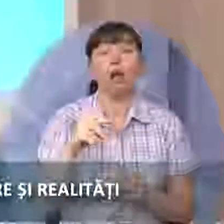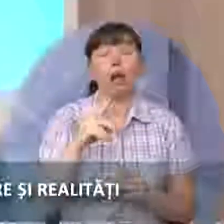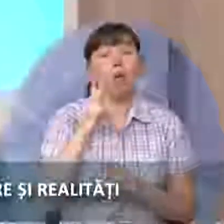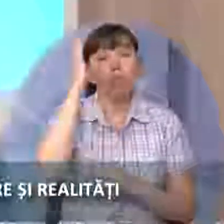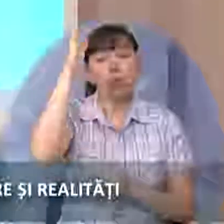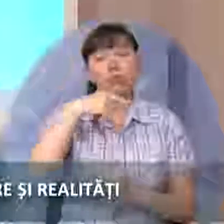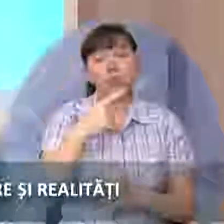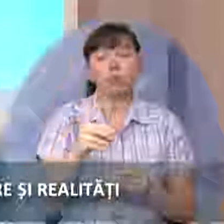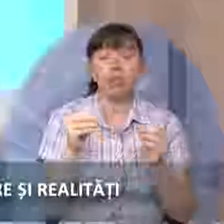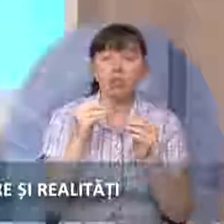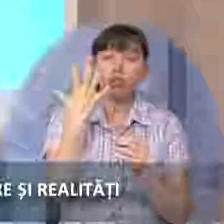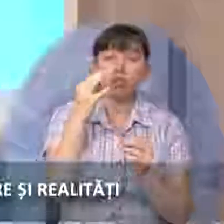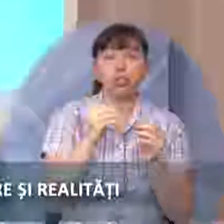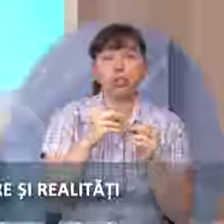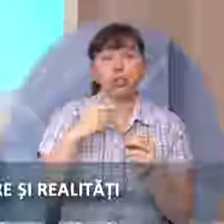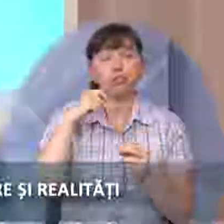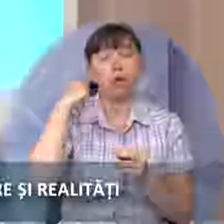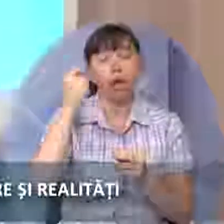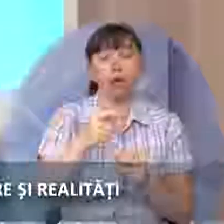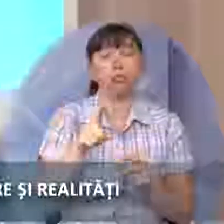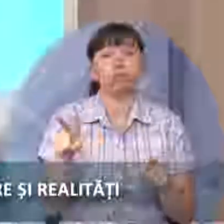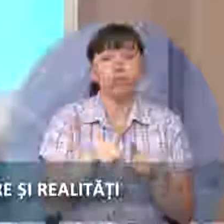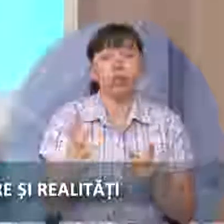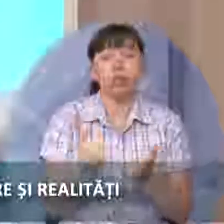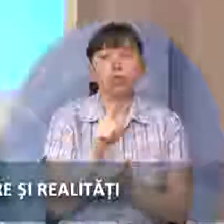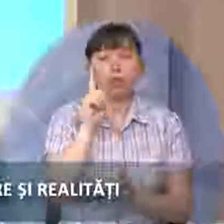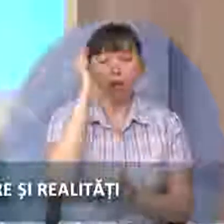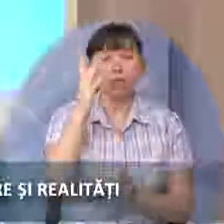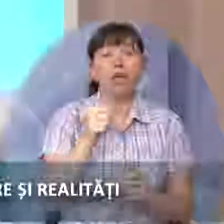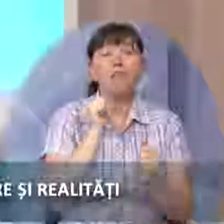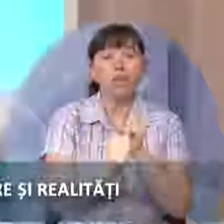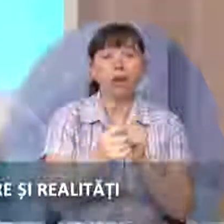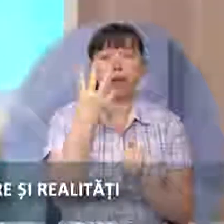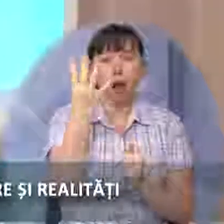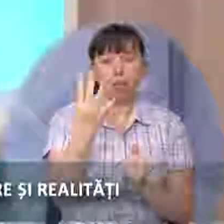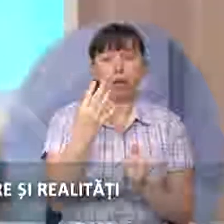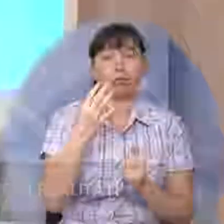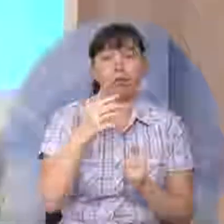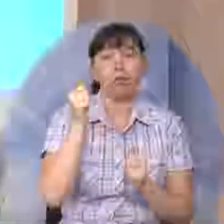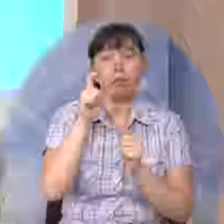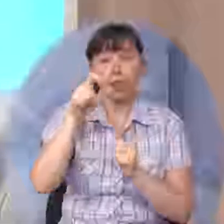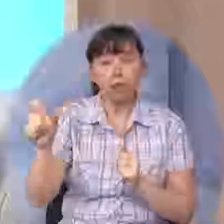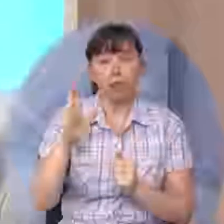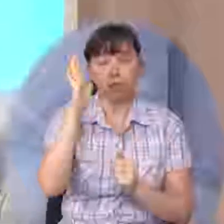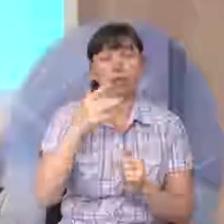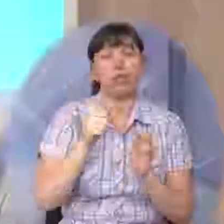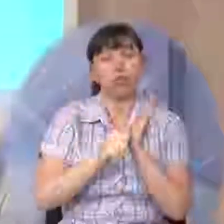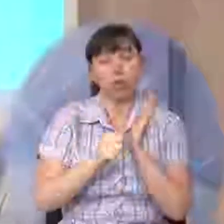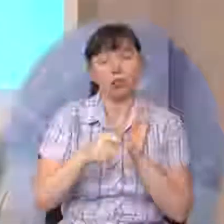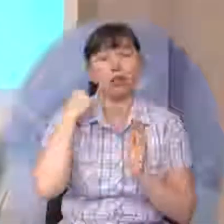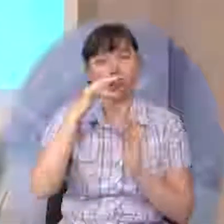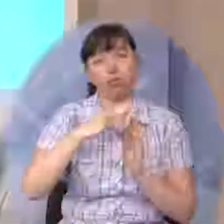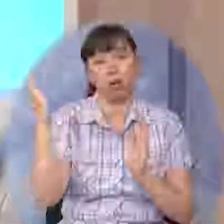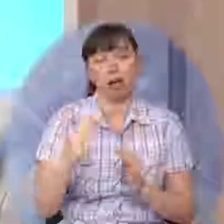că în 5-10 ani s-ar putea să avem ca fiecare a patra persoană să depășească această vârstă. Vorbim azi